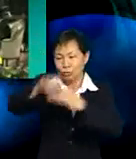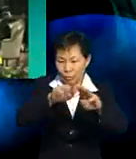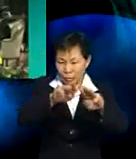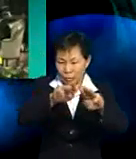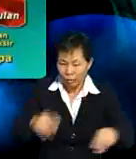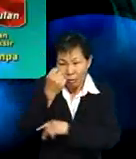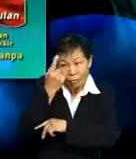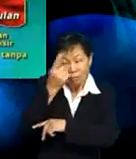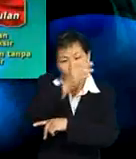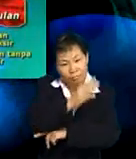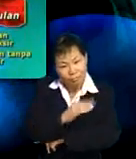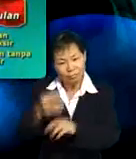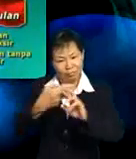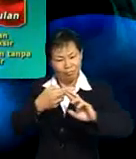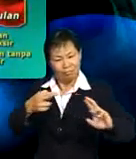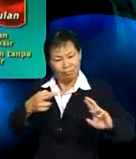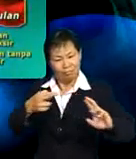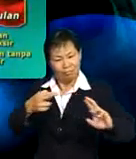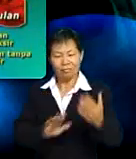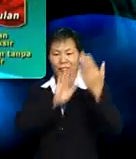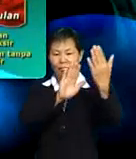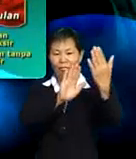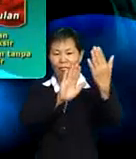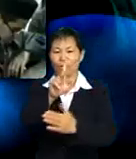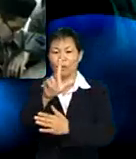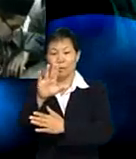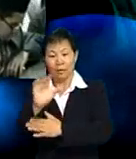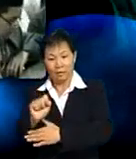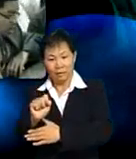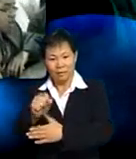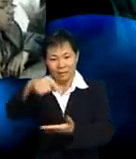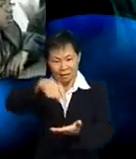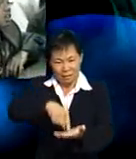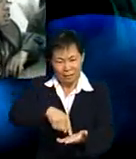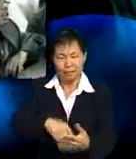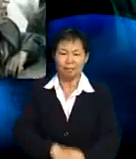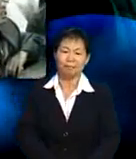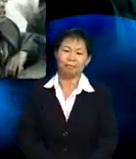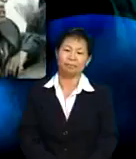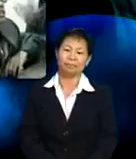pelajar faham dan bersedia menghadapi ULBS ini.